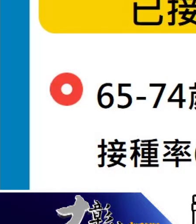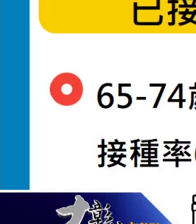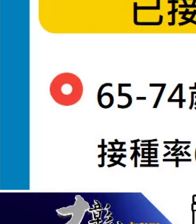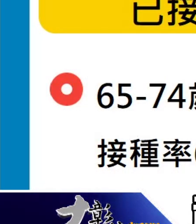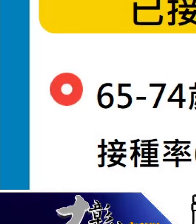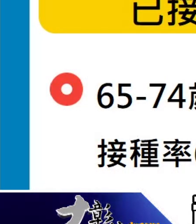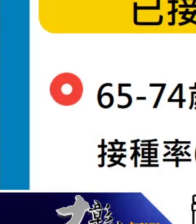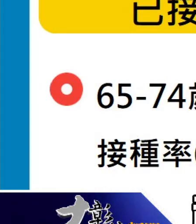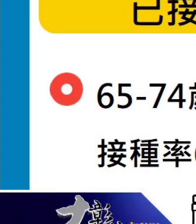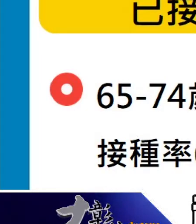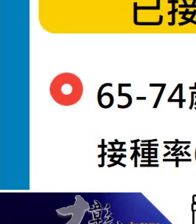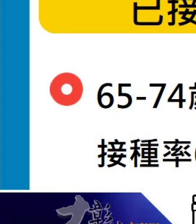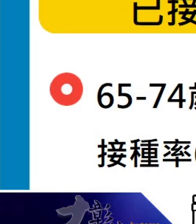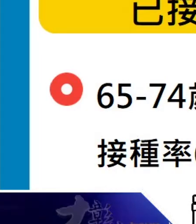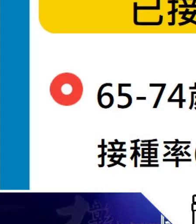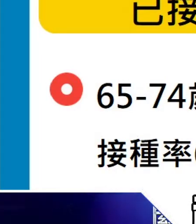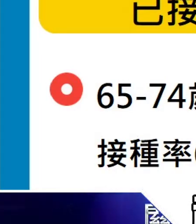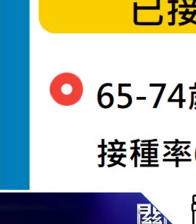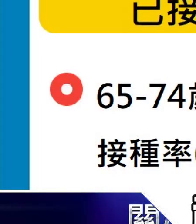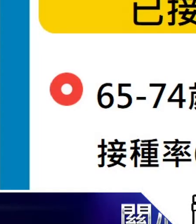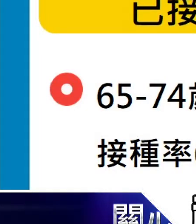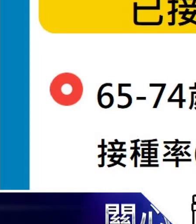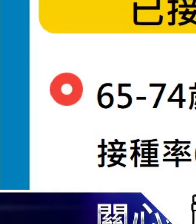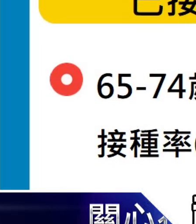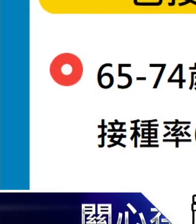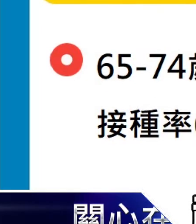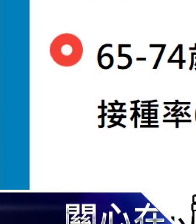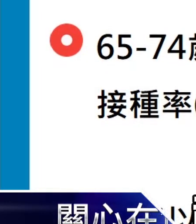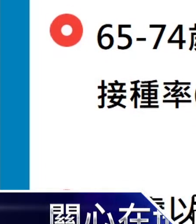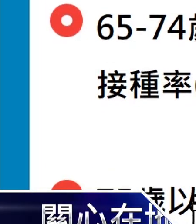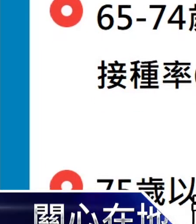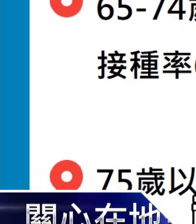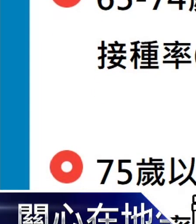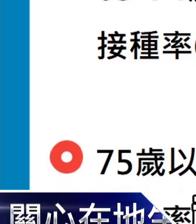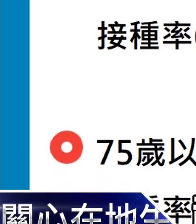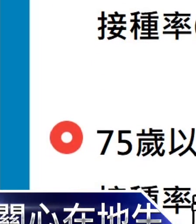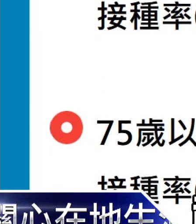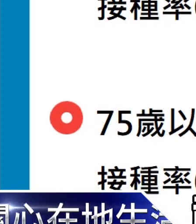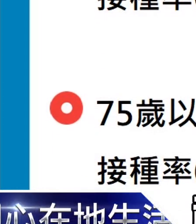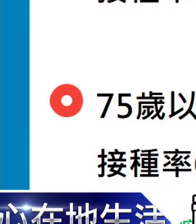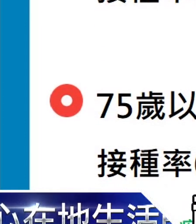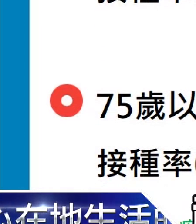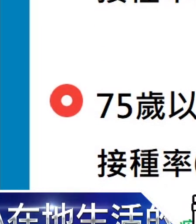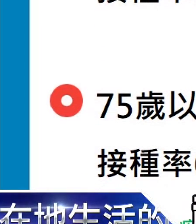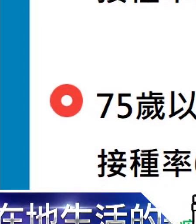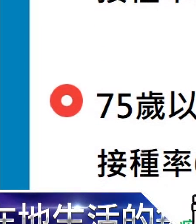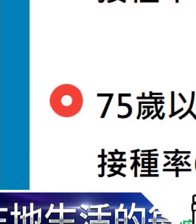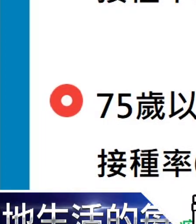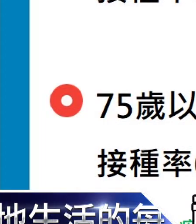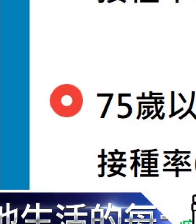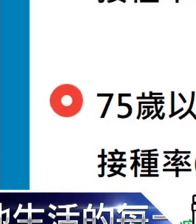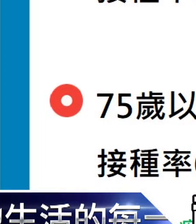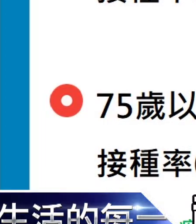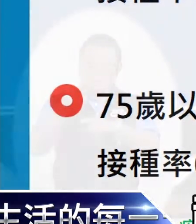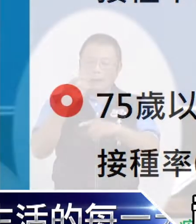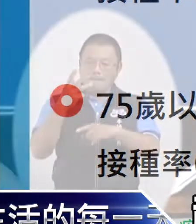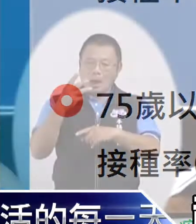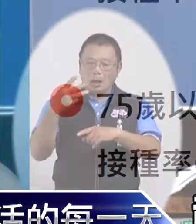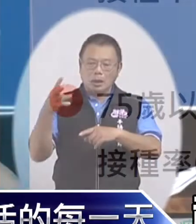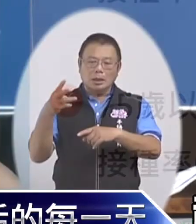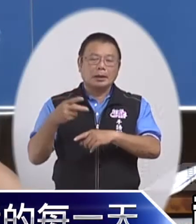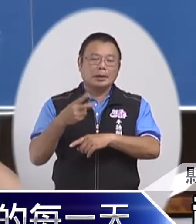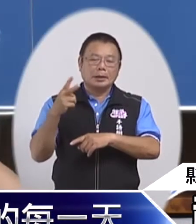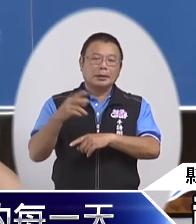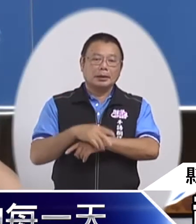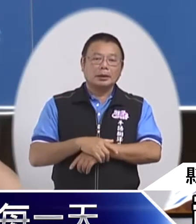140,894人，所以我们的接种率有到63.2%，这是已经达到我们中央要求的6%，那这